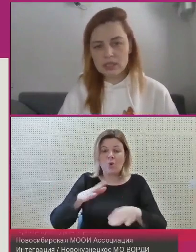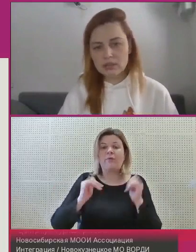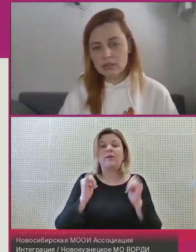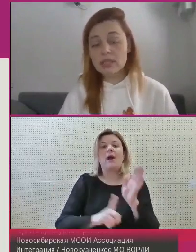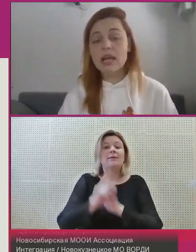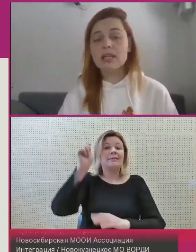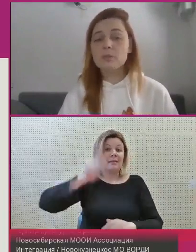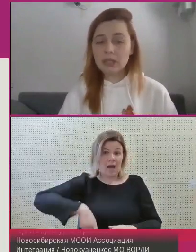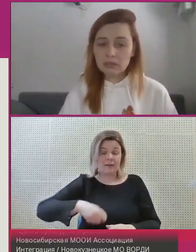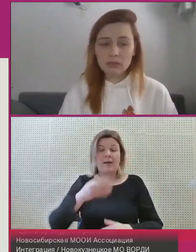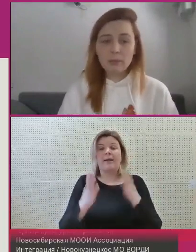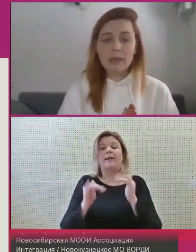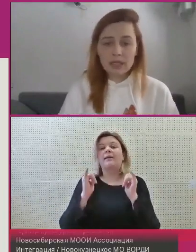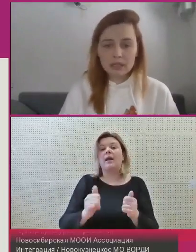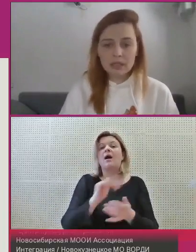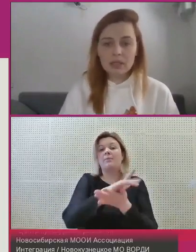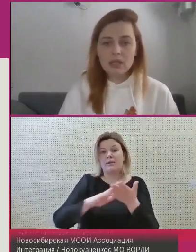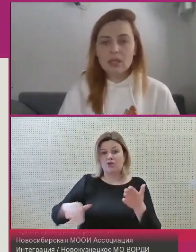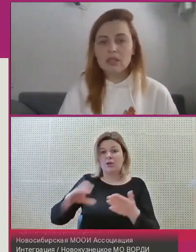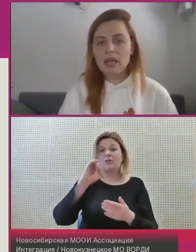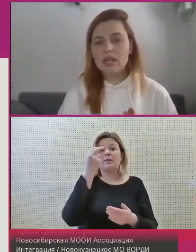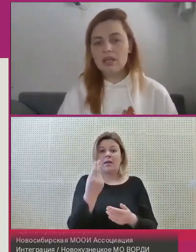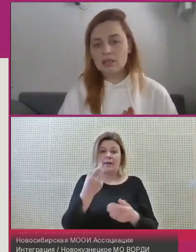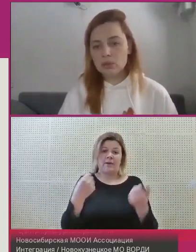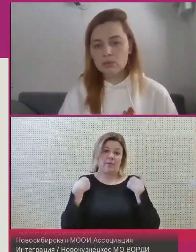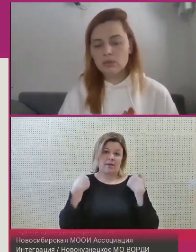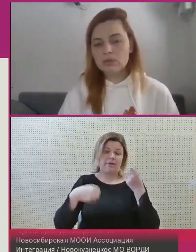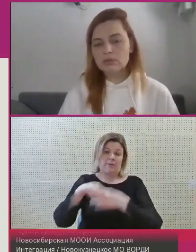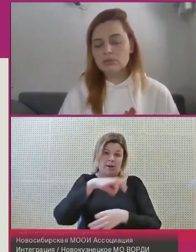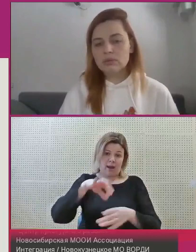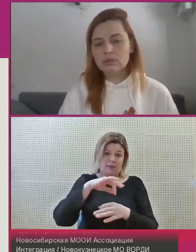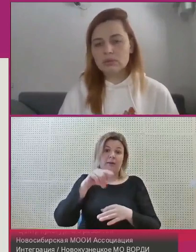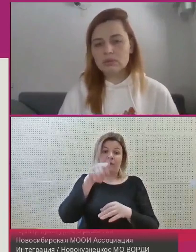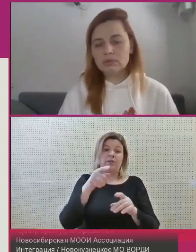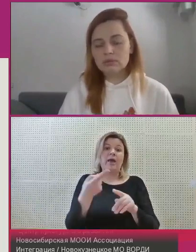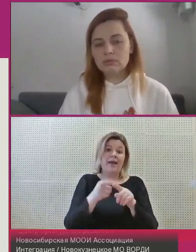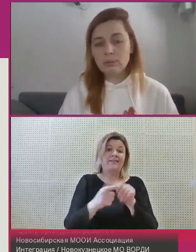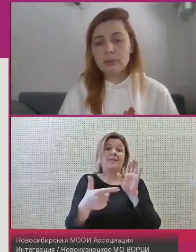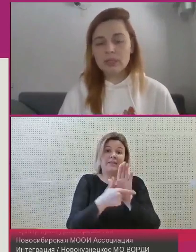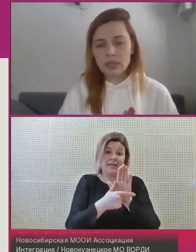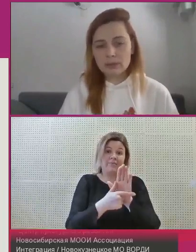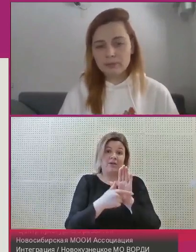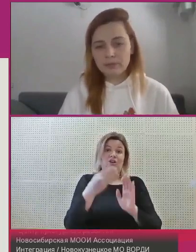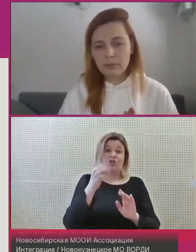продолжения социально-спортивного проекта я рекомендую